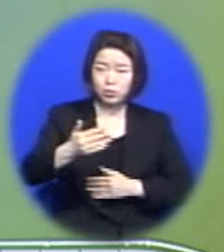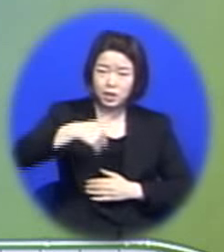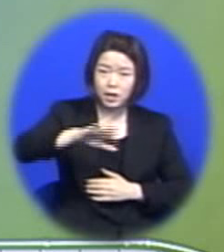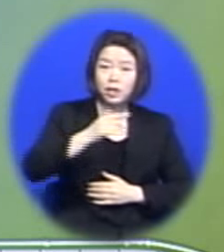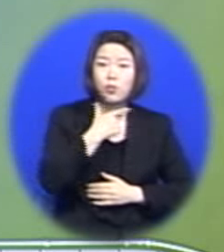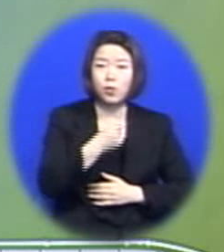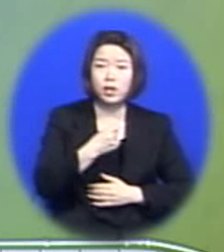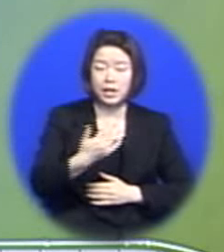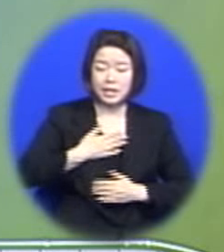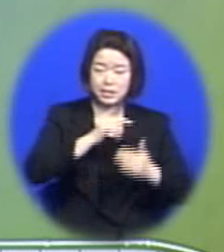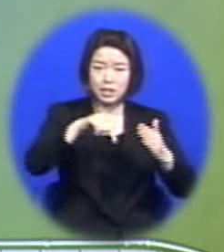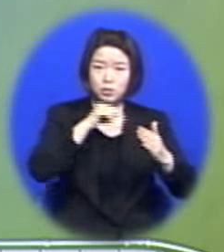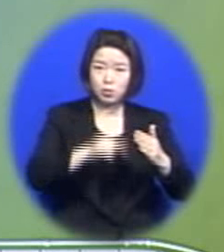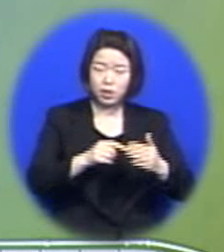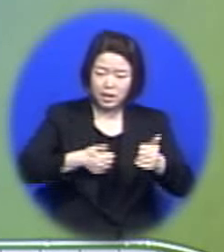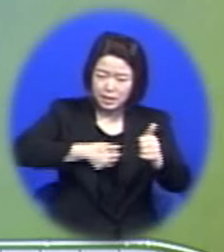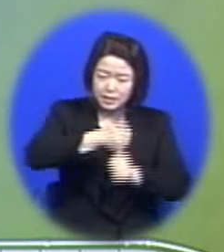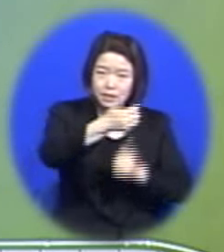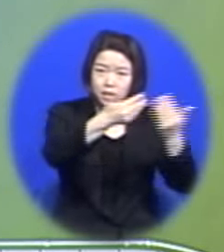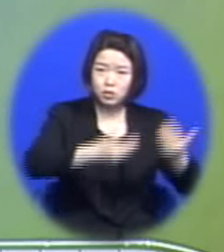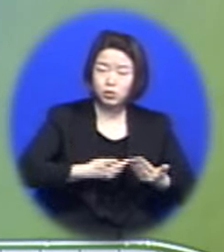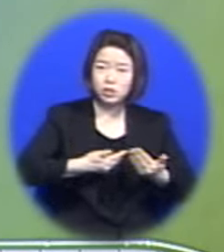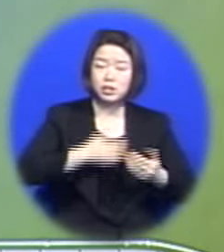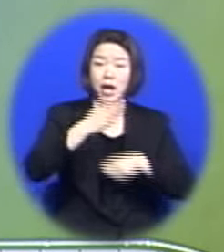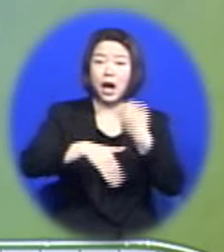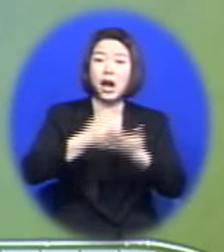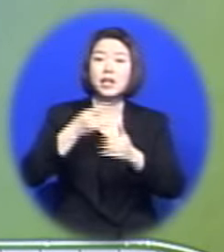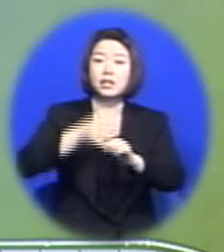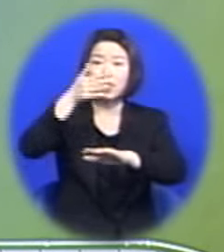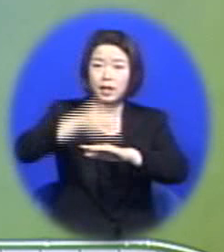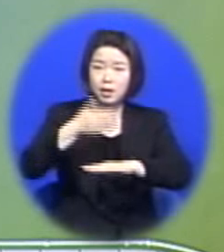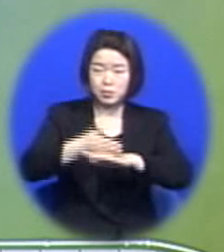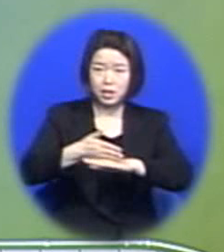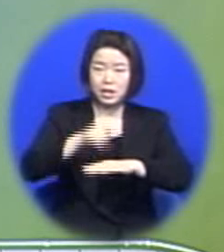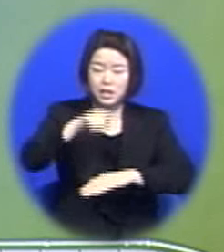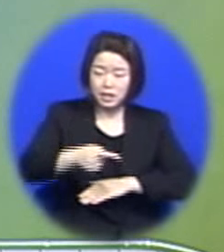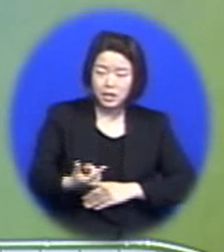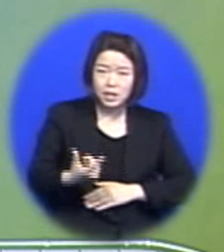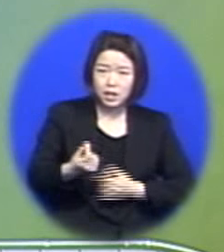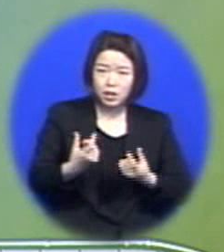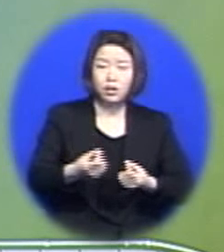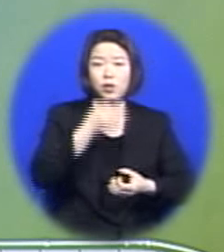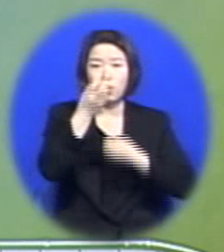속에도 승리를 주시는 하나님께 감사하노니 이 고백으로